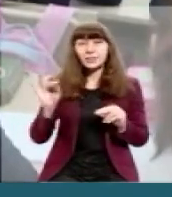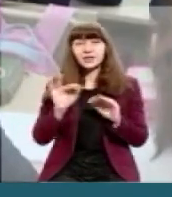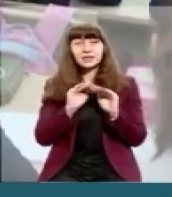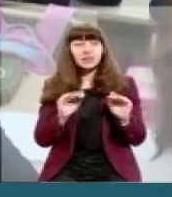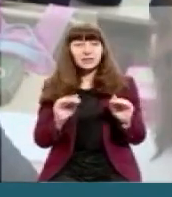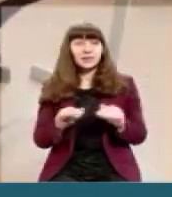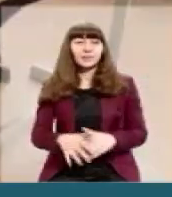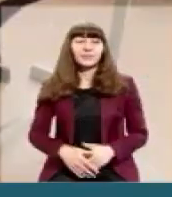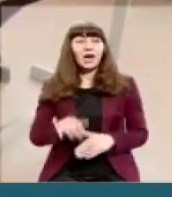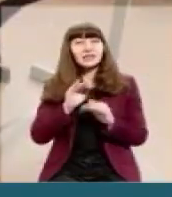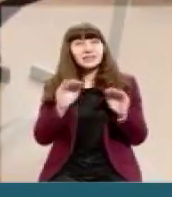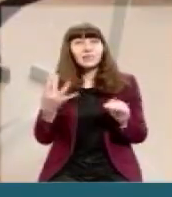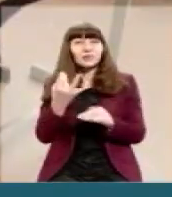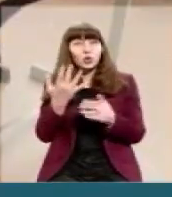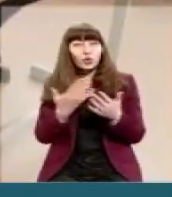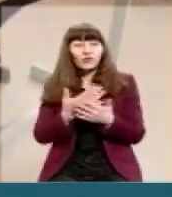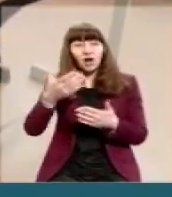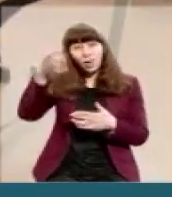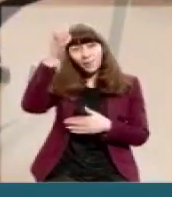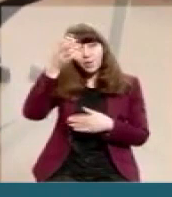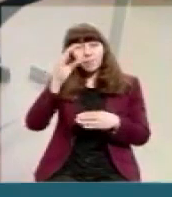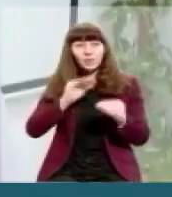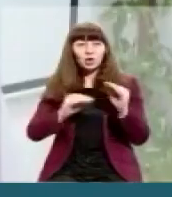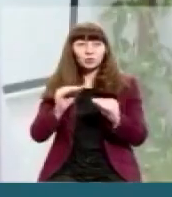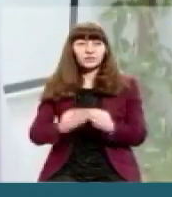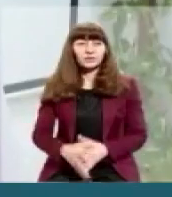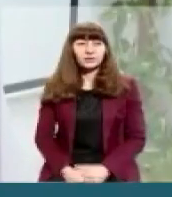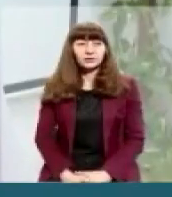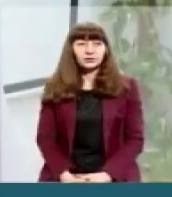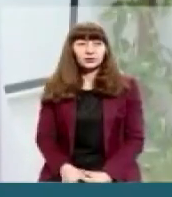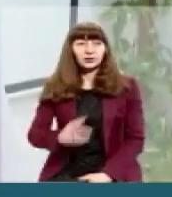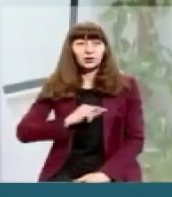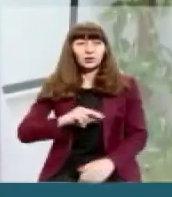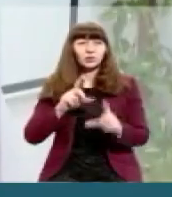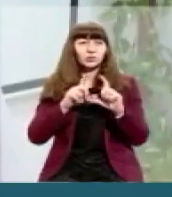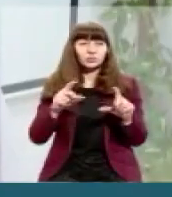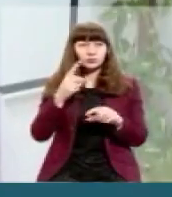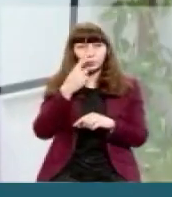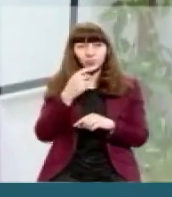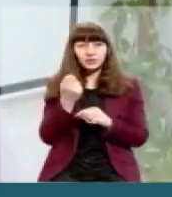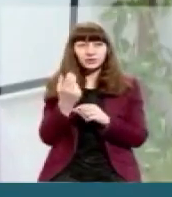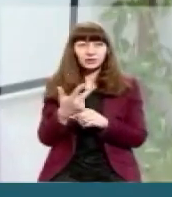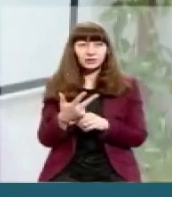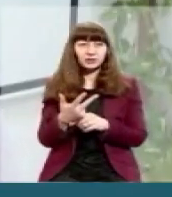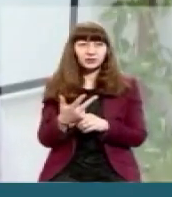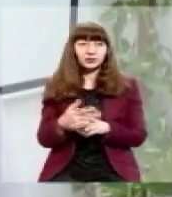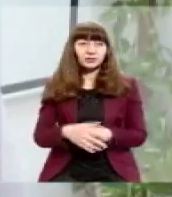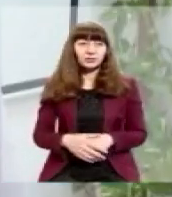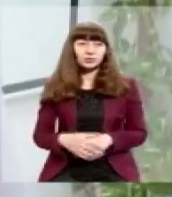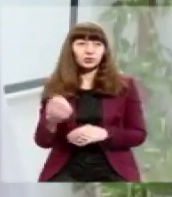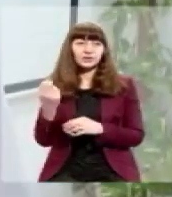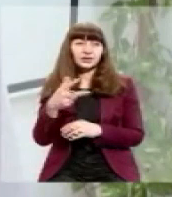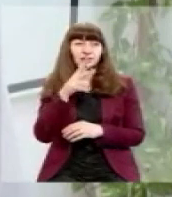работой нового оборудования, охотно применяют свои знания на практике. Я работаю в школе номер 13